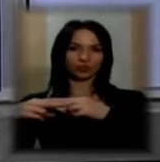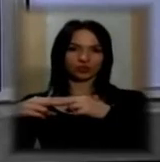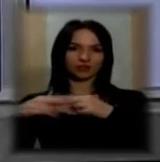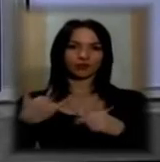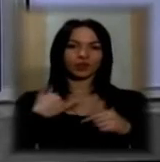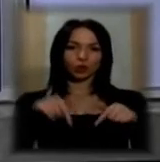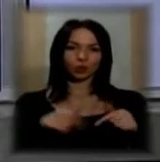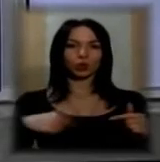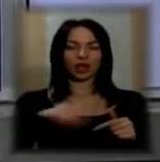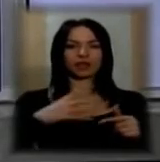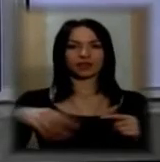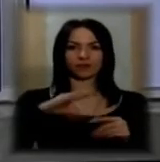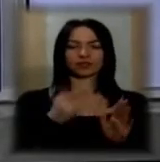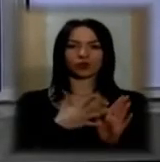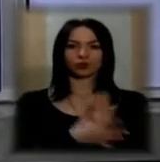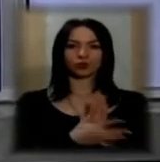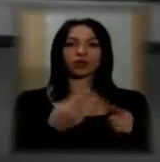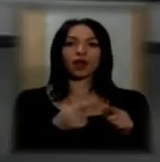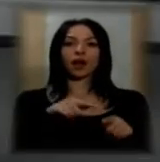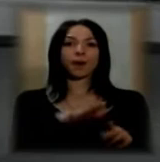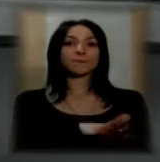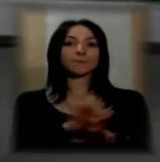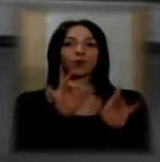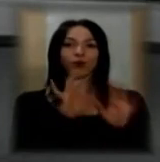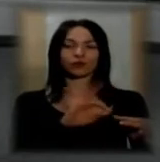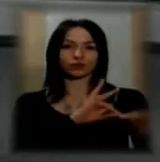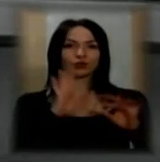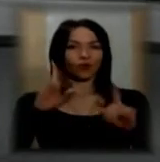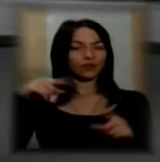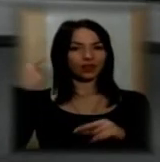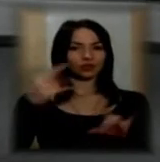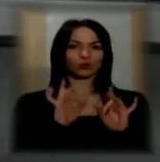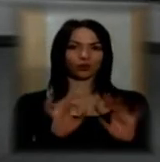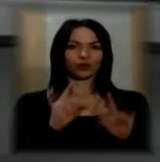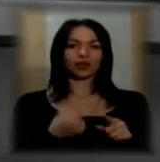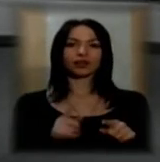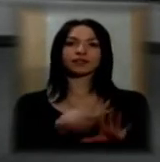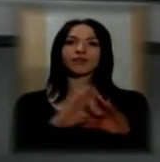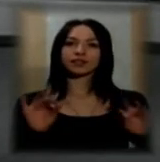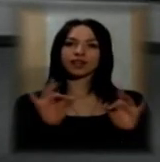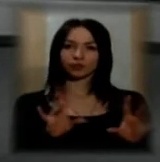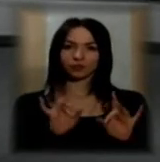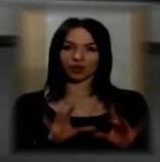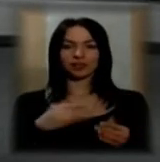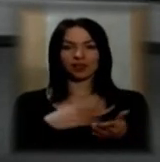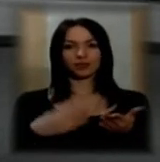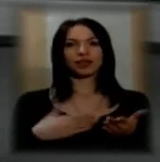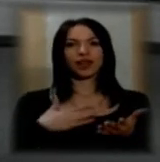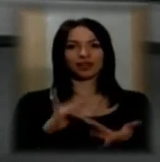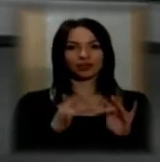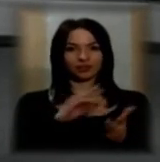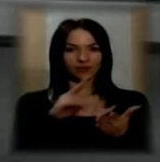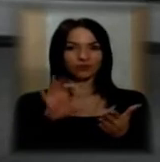Цей сюжет повністю дивіться у наступному випуску. Це все. На цю годину підписуйтесь на наші сторінки у соціальних мережах, слухайте